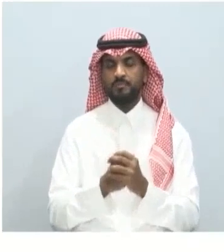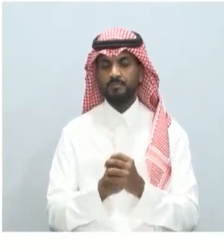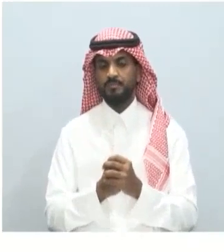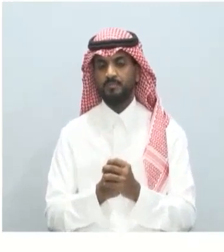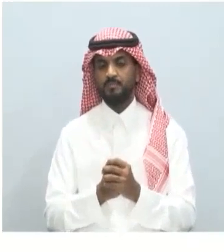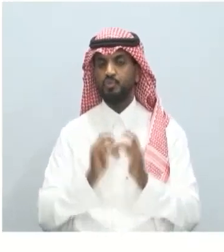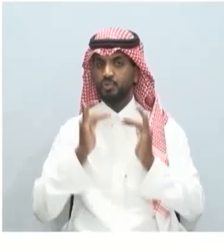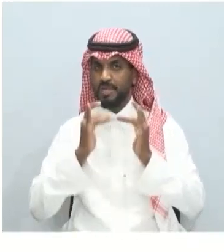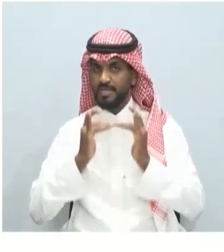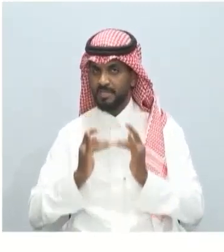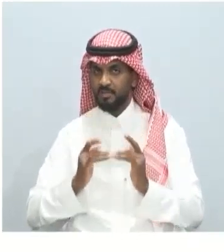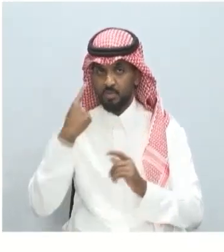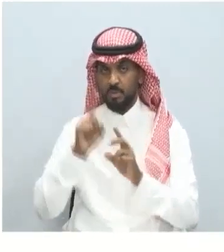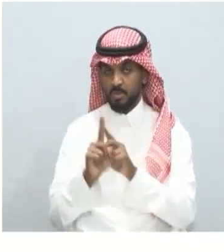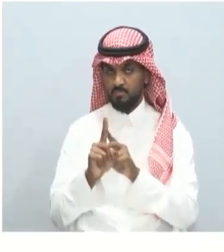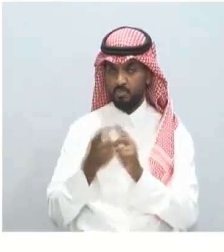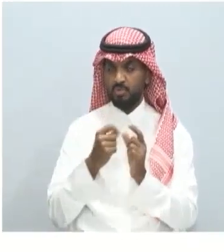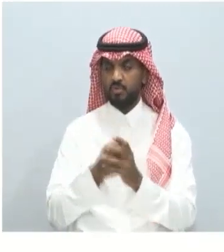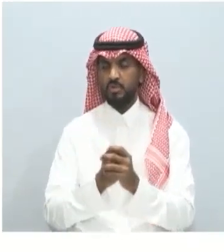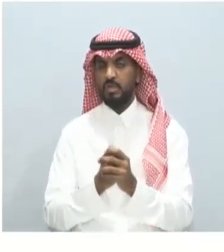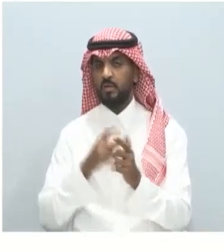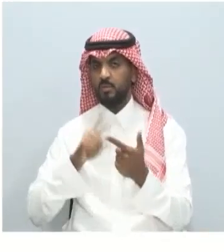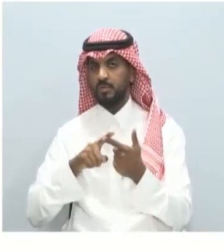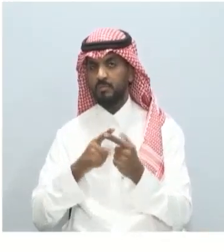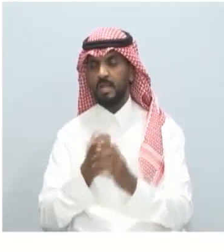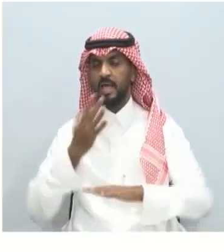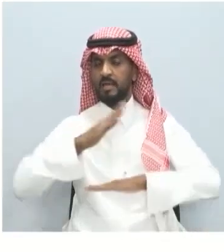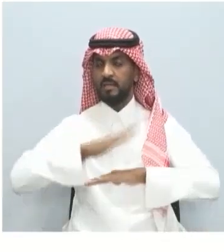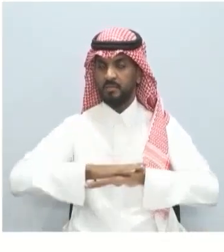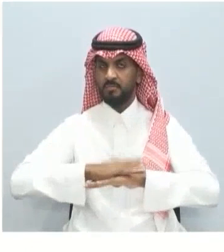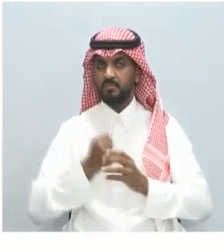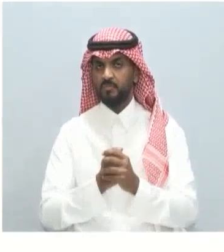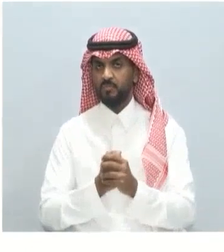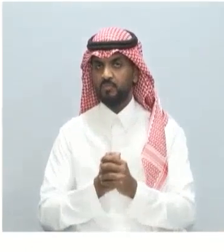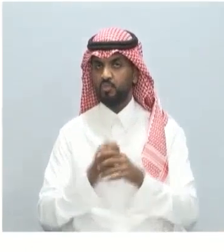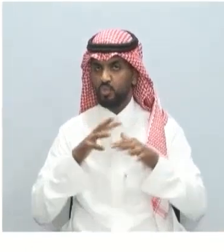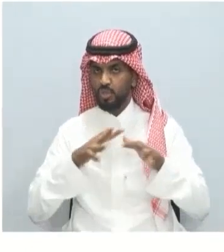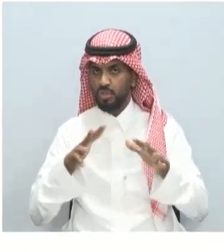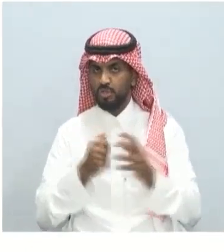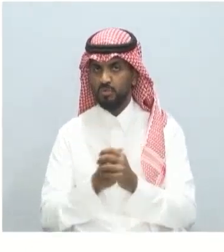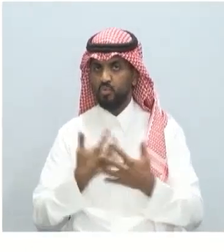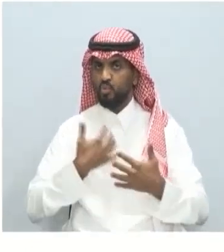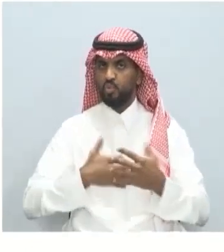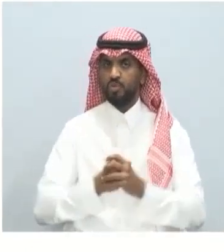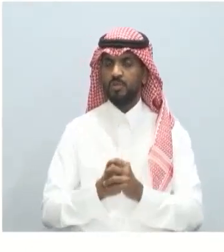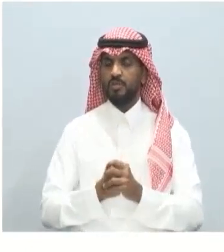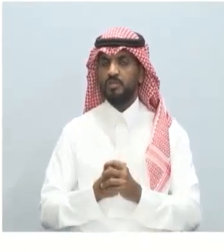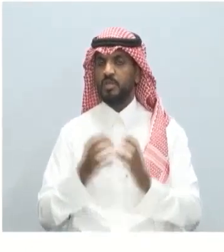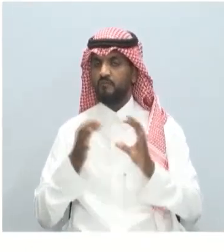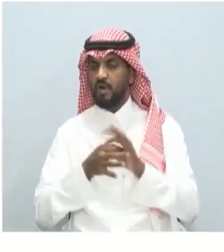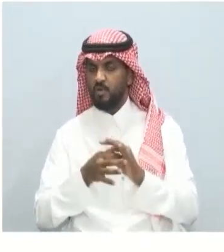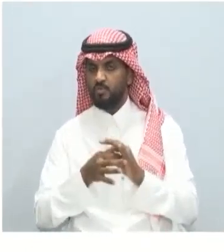جلسه المستمع امام محدثه هي الاخرى من الاداب التي تشيع روح التفاهم والاحترام